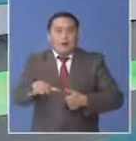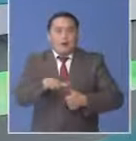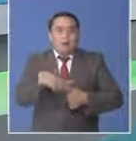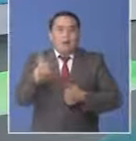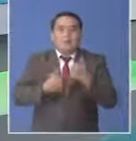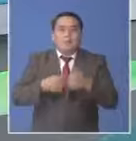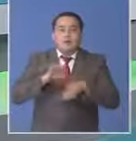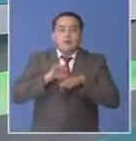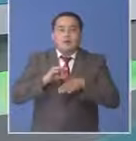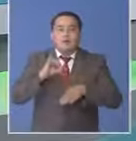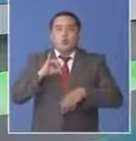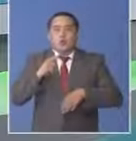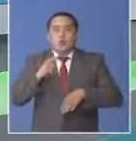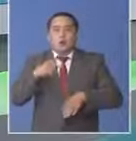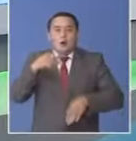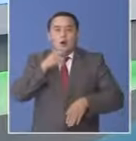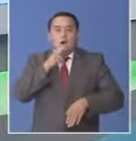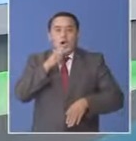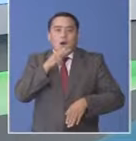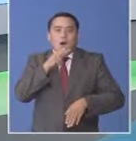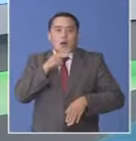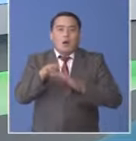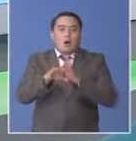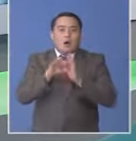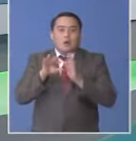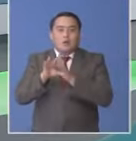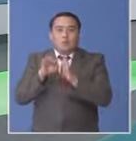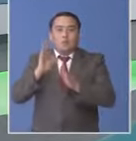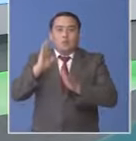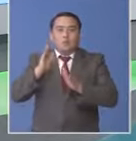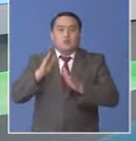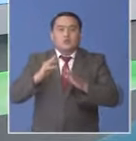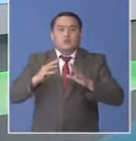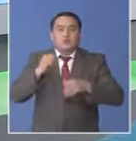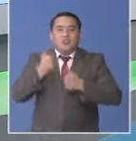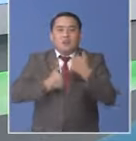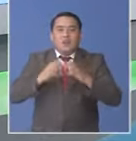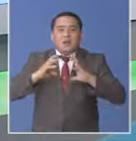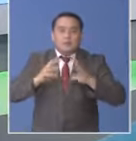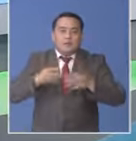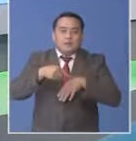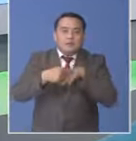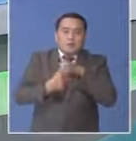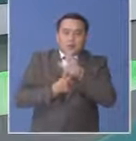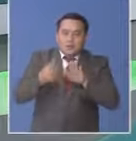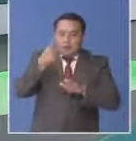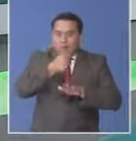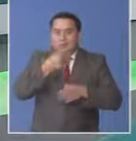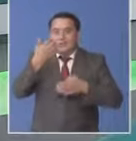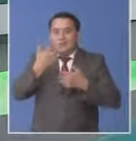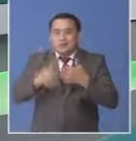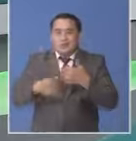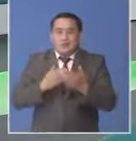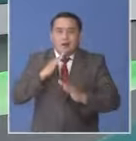Первенство пройдет в Южной Корее и послужит отбором на чемпионат мира 2017 года. Отметим, мировые старты среди каратистов